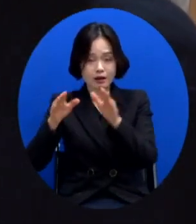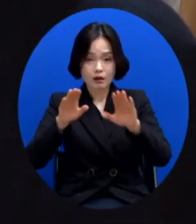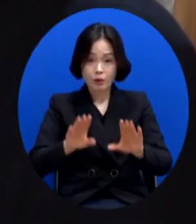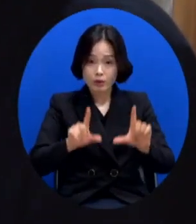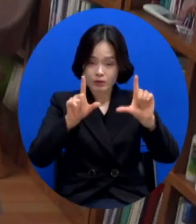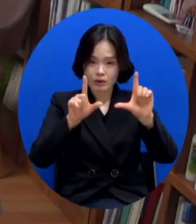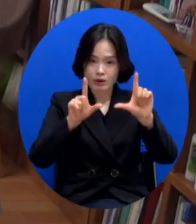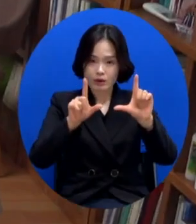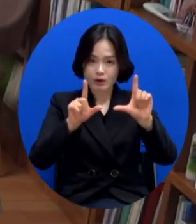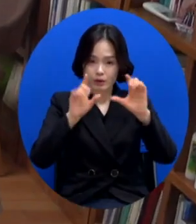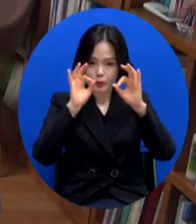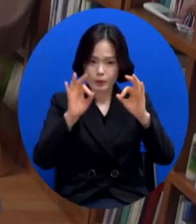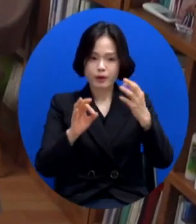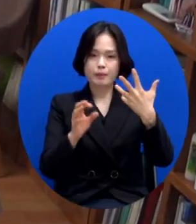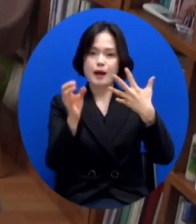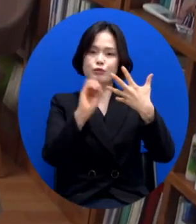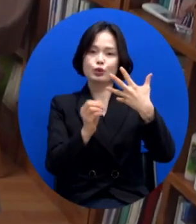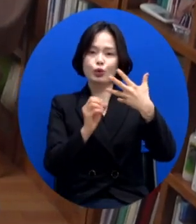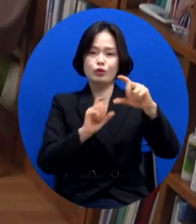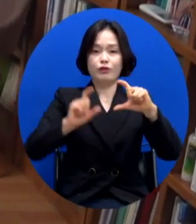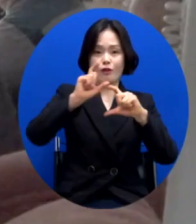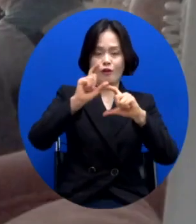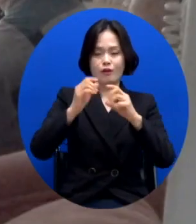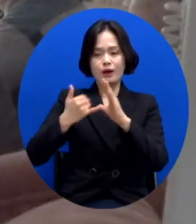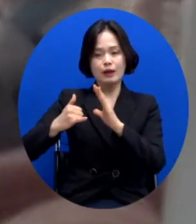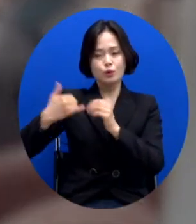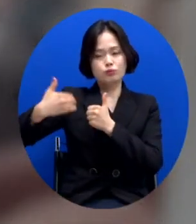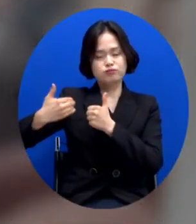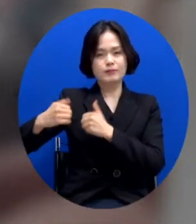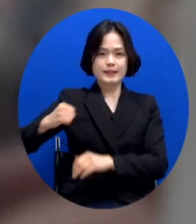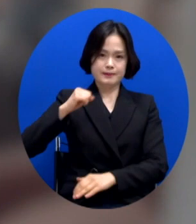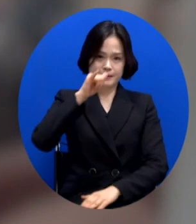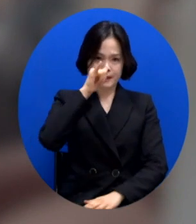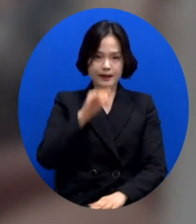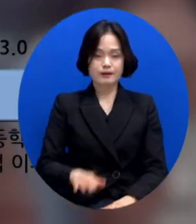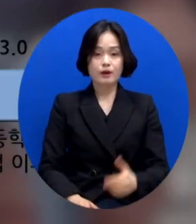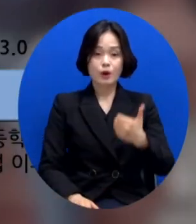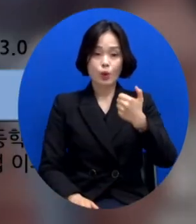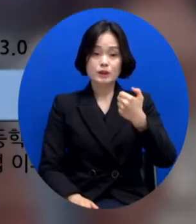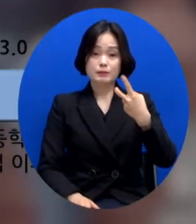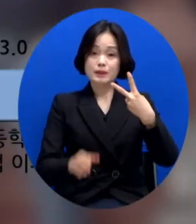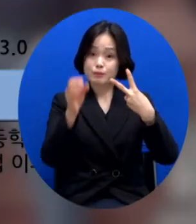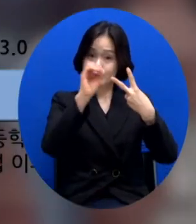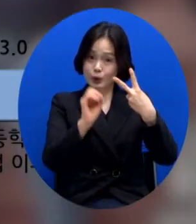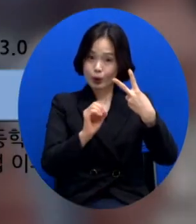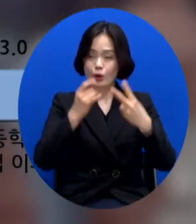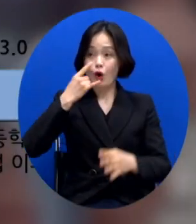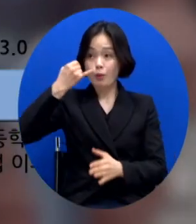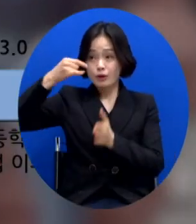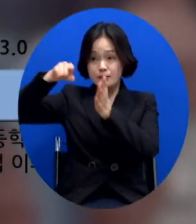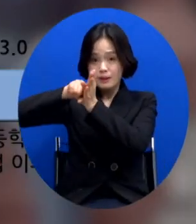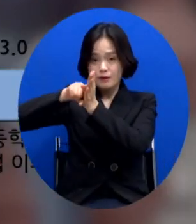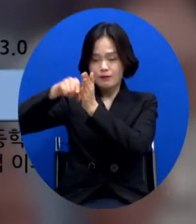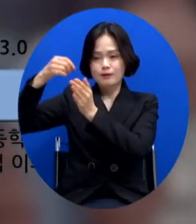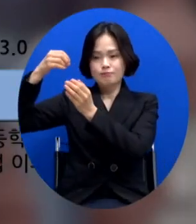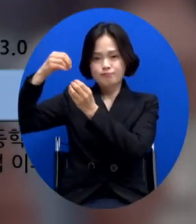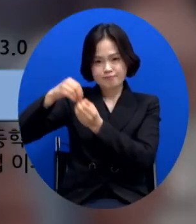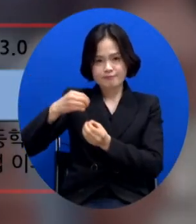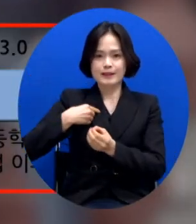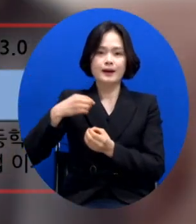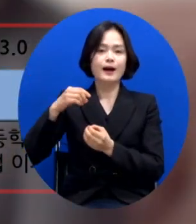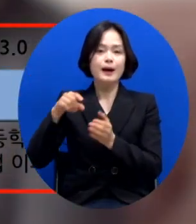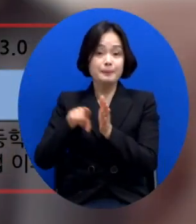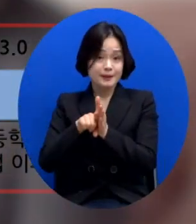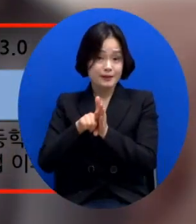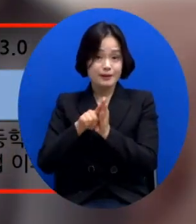종교 않은 더 심화되고 있는 것으로 나타났습니다 또한 52.9% 가 모태 신앙 이라고 답했고 성인이 된 후